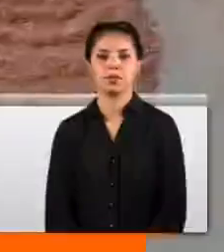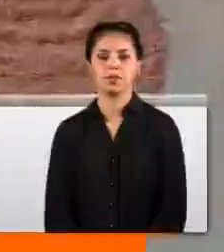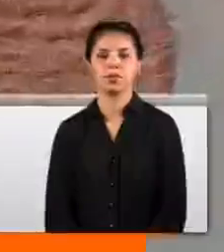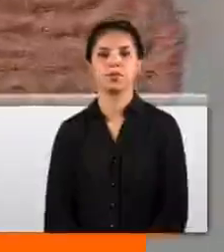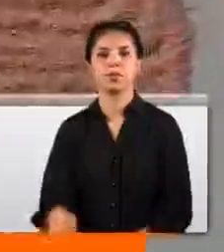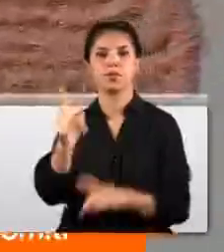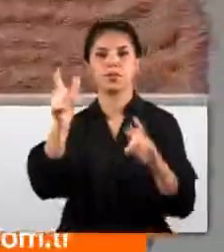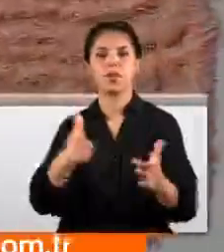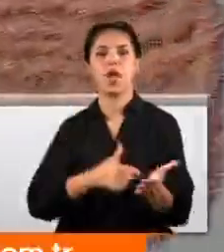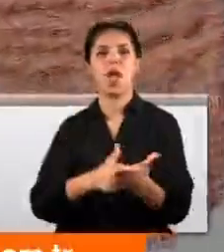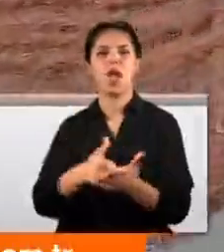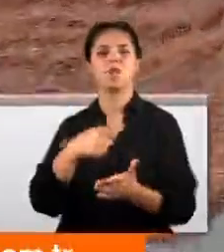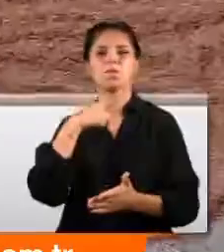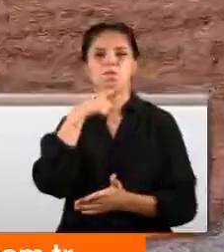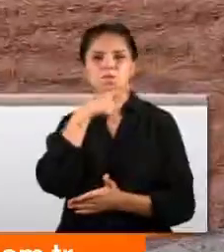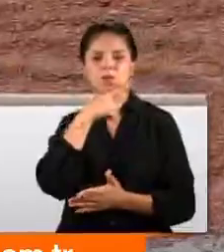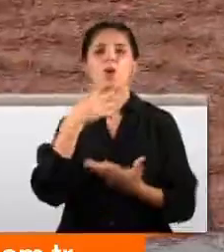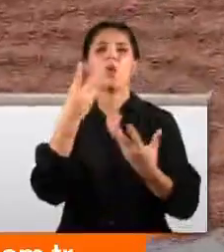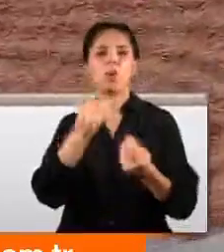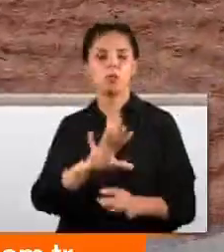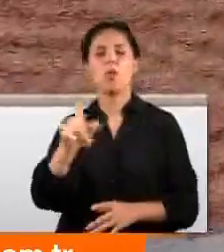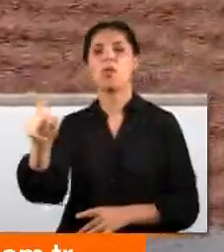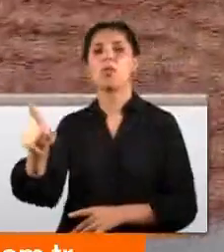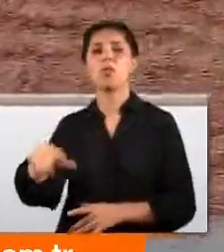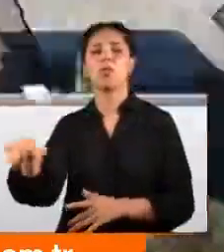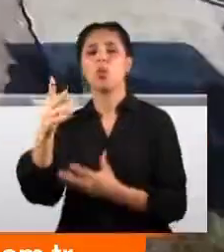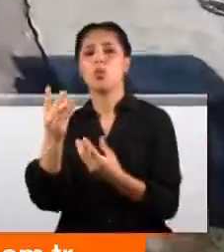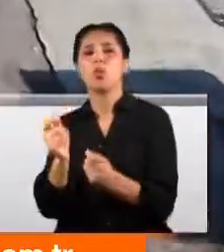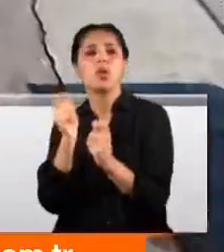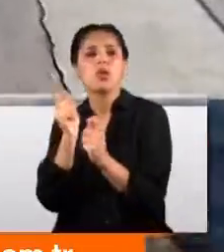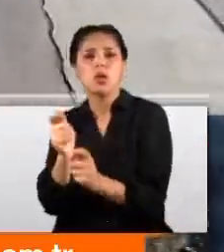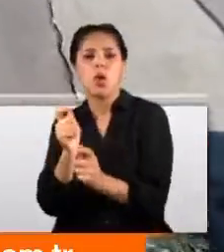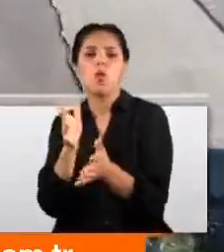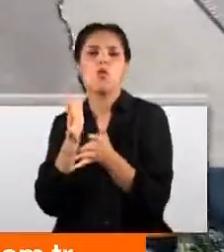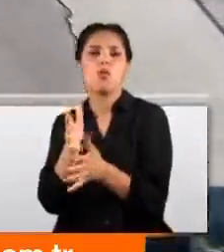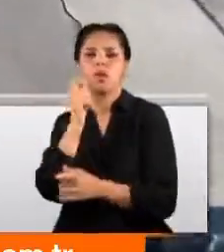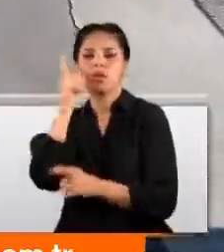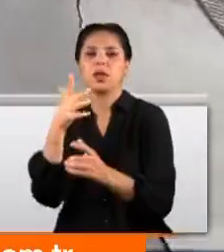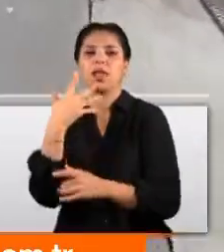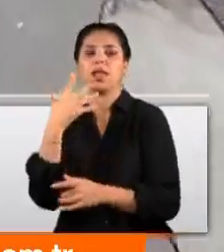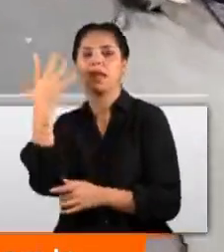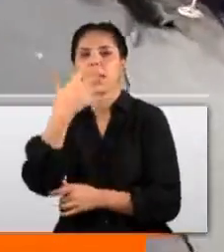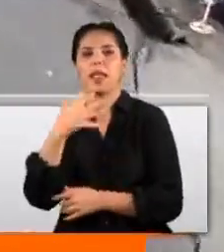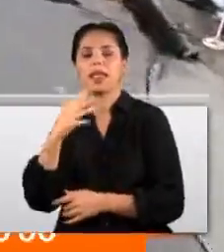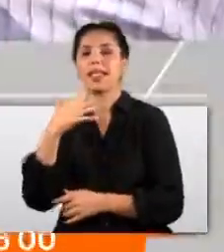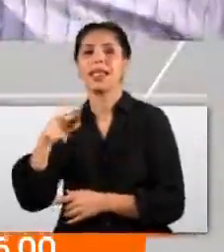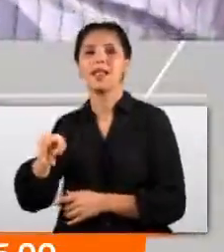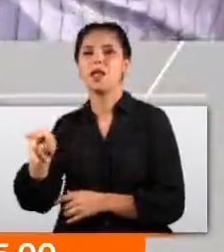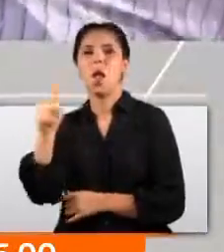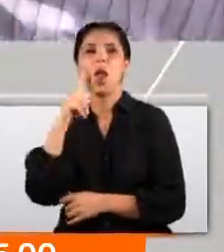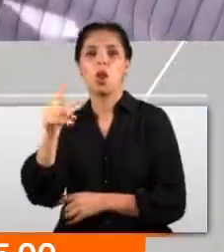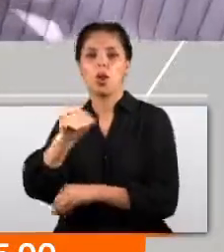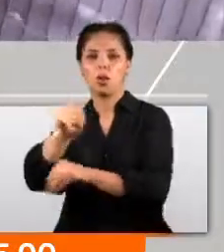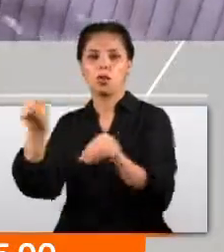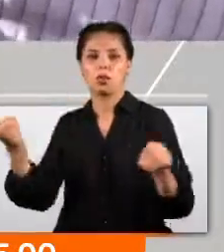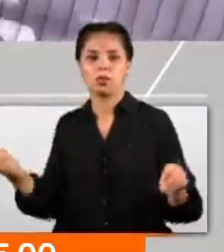Bölgede arazi dik olunca toplanan fındığı serip kurutmakta ayrı bir dert. Üretici yine Karadeniz sahil yoluna yöneldi. Bu sene